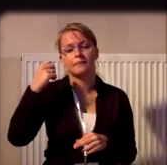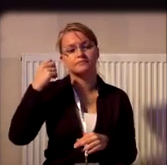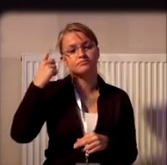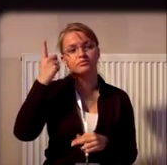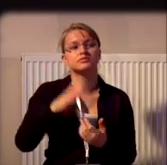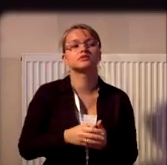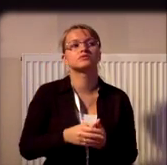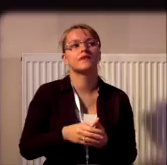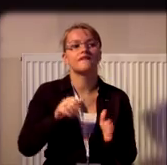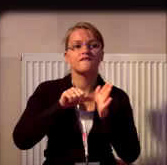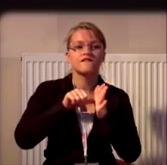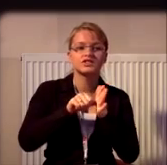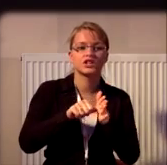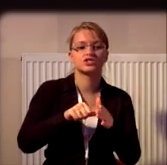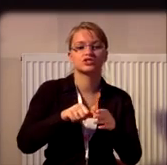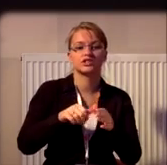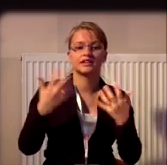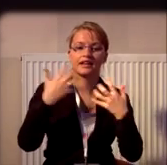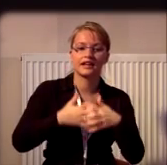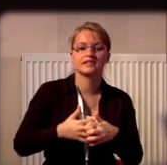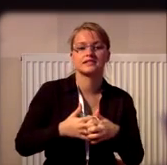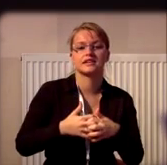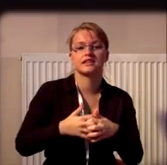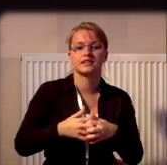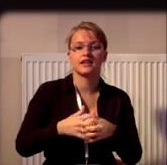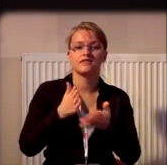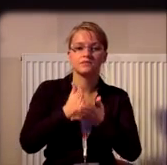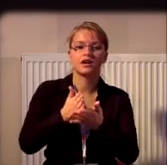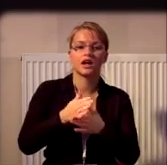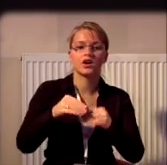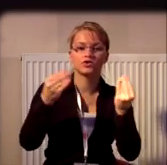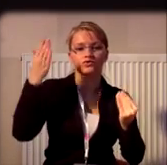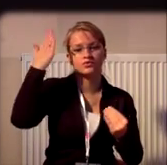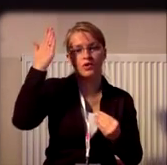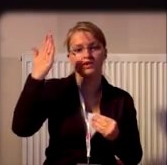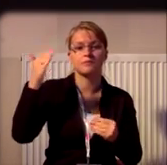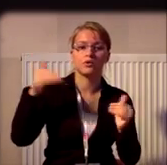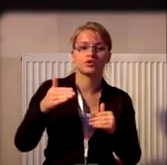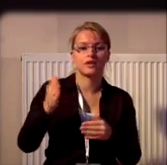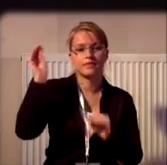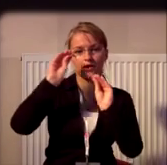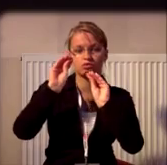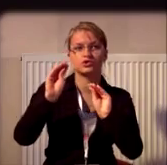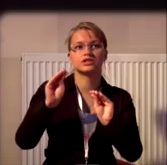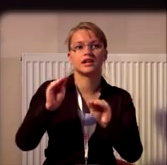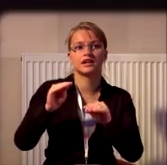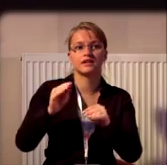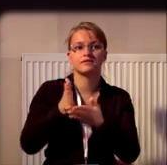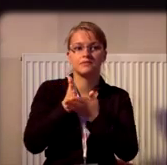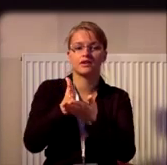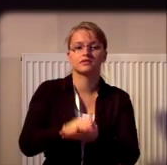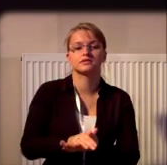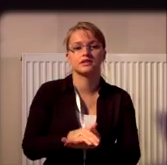które wspierają rozwój społeczny? A może nauczyciel wspomagający, który zadba o jego rozwój, o ich